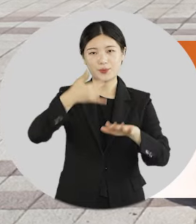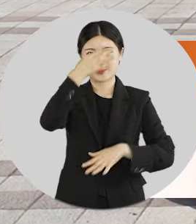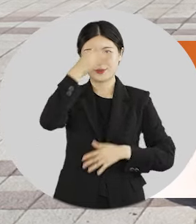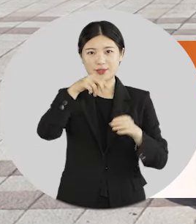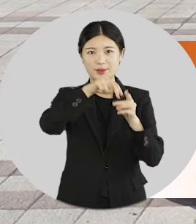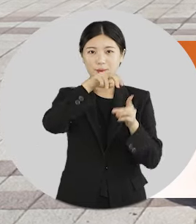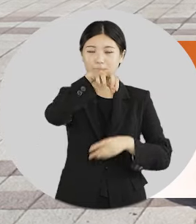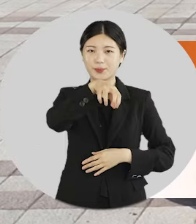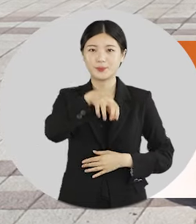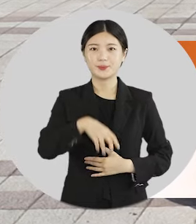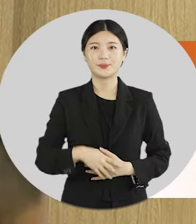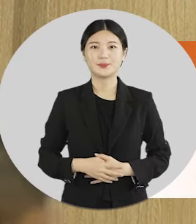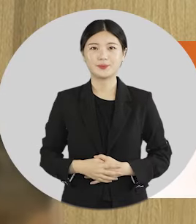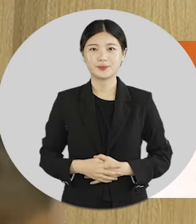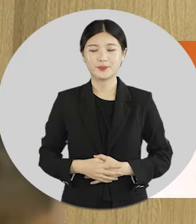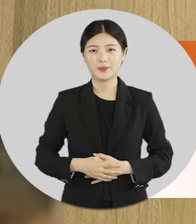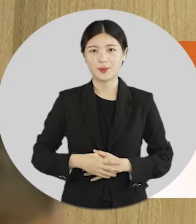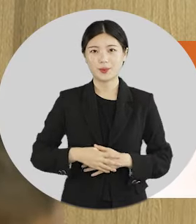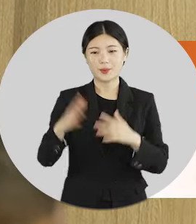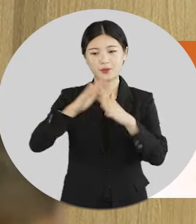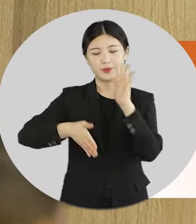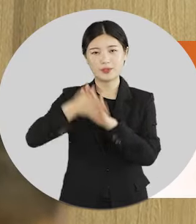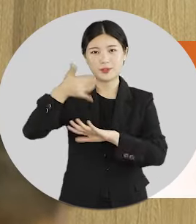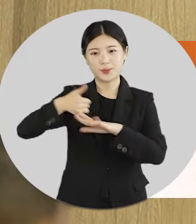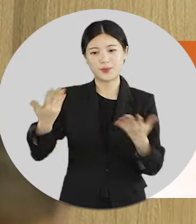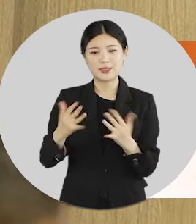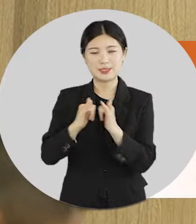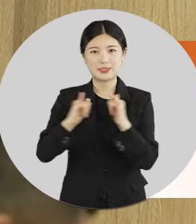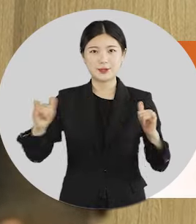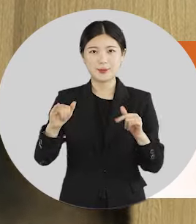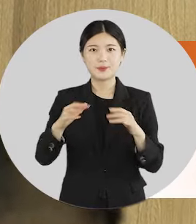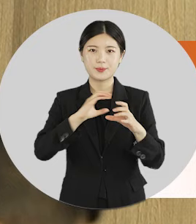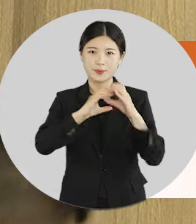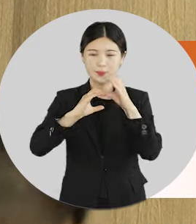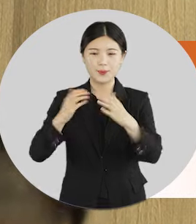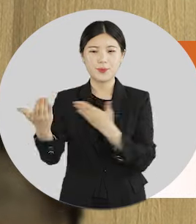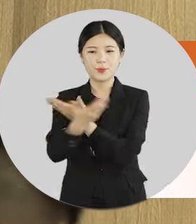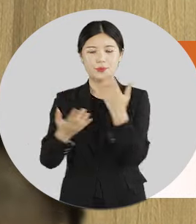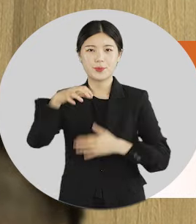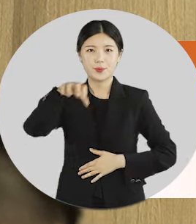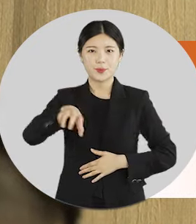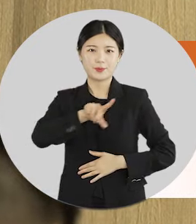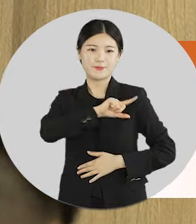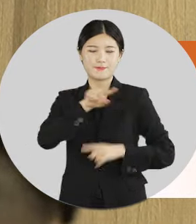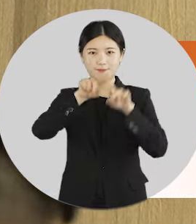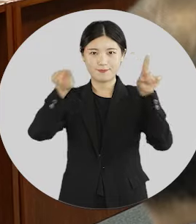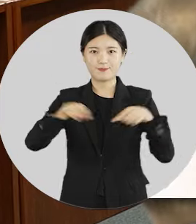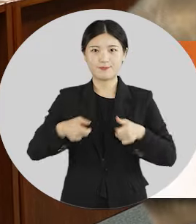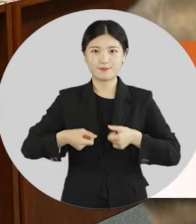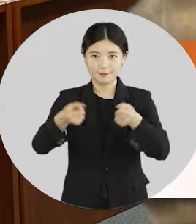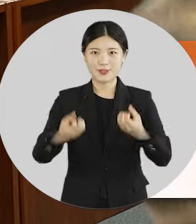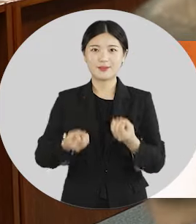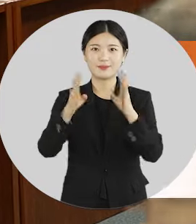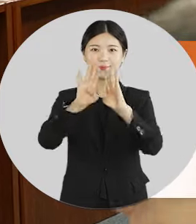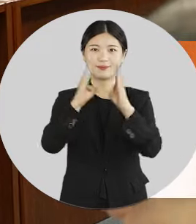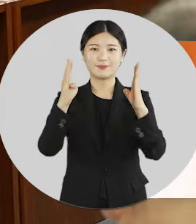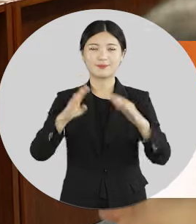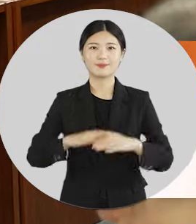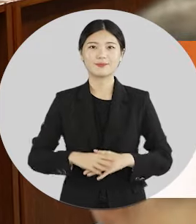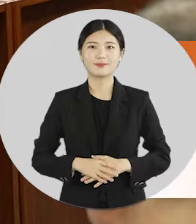농업기술센터 농업회관에서 공주시 농업인 소통 공유 공간 현판식이 진행됐습니다. 이번